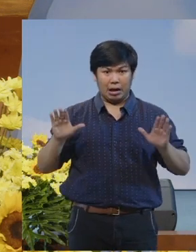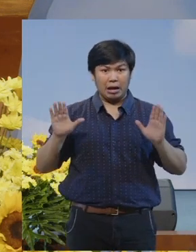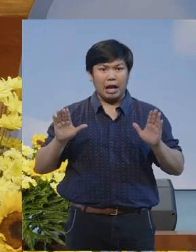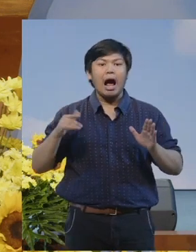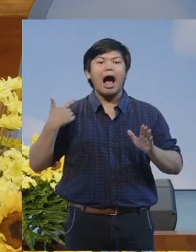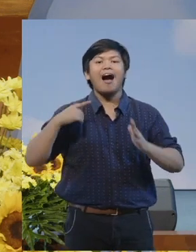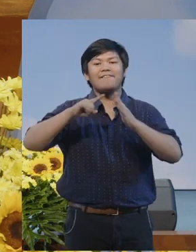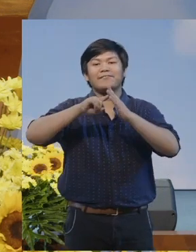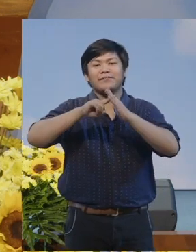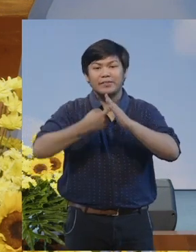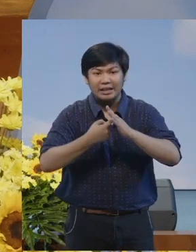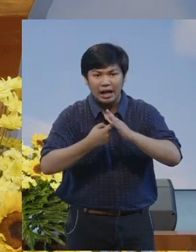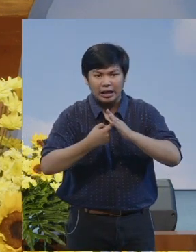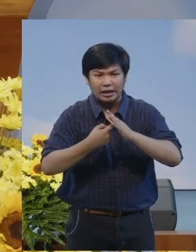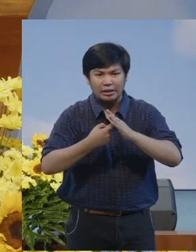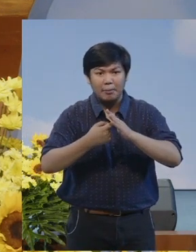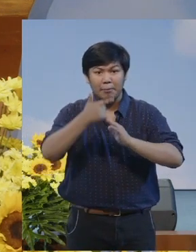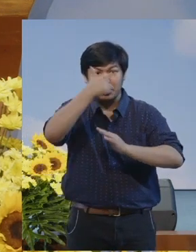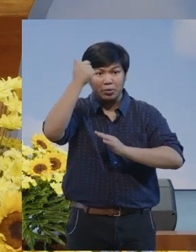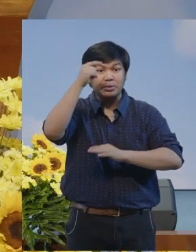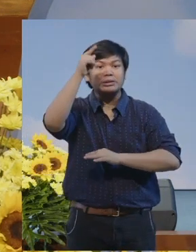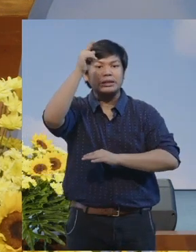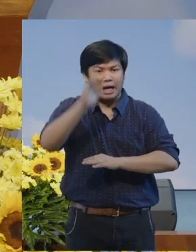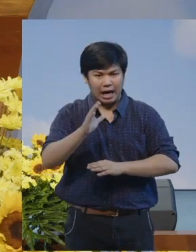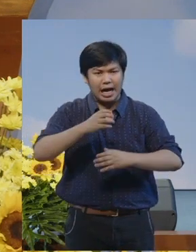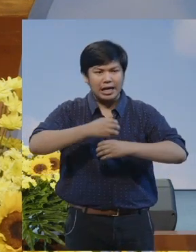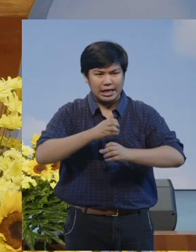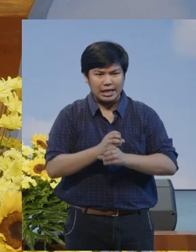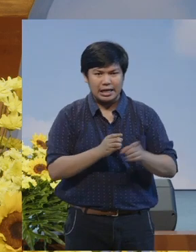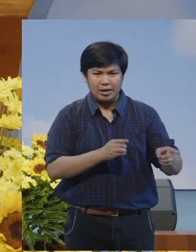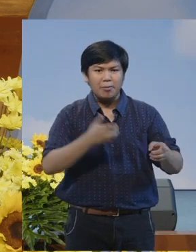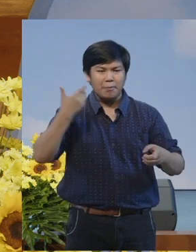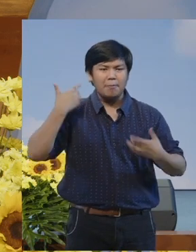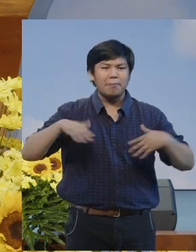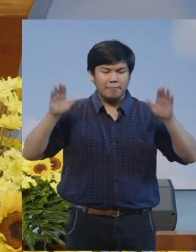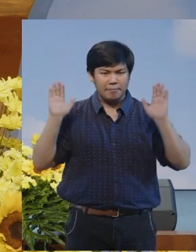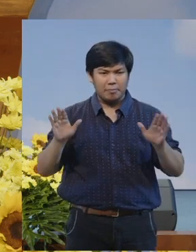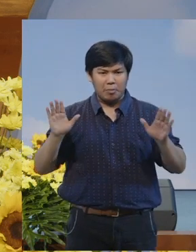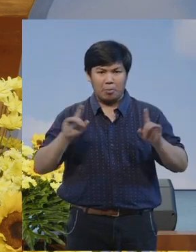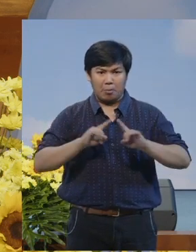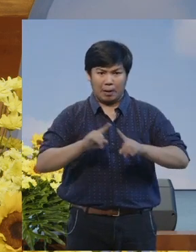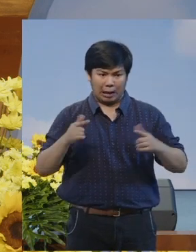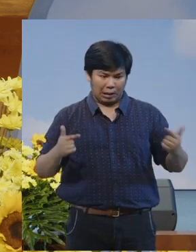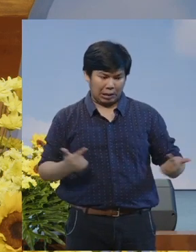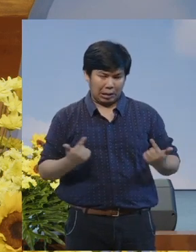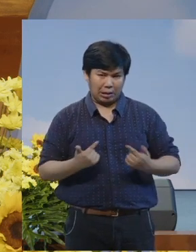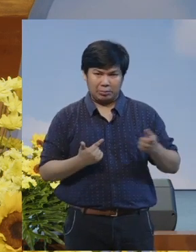At ang nag-umpisa sa kanya ay ang ating Diyos na makapangyarihan sa lahat.